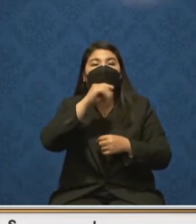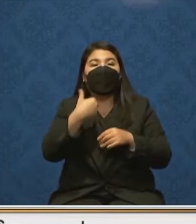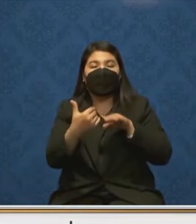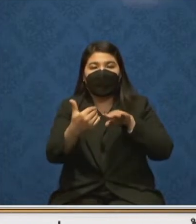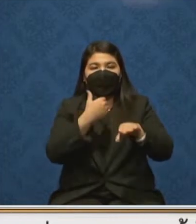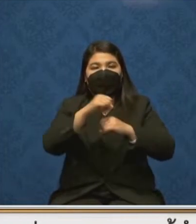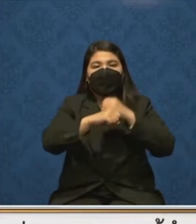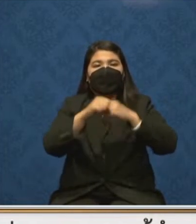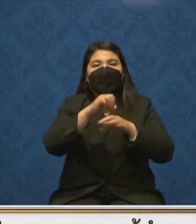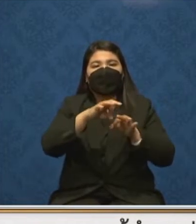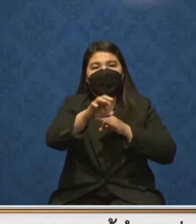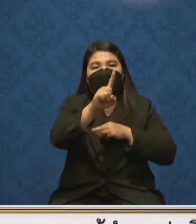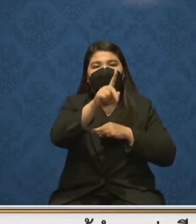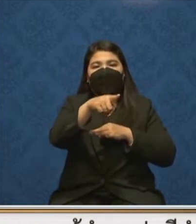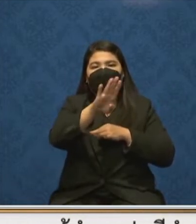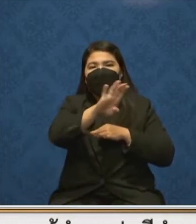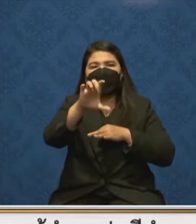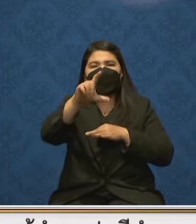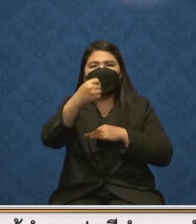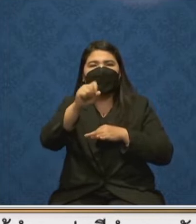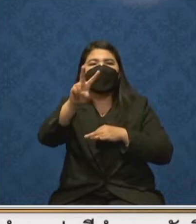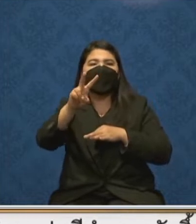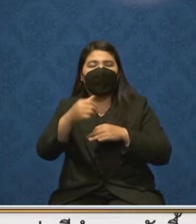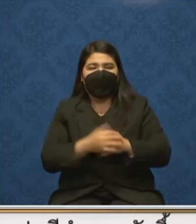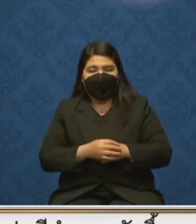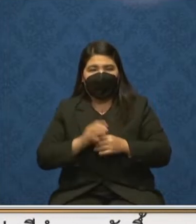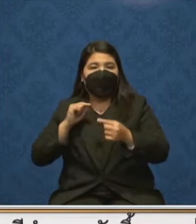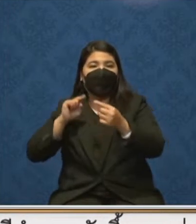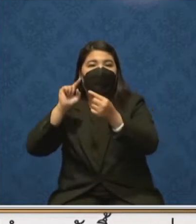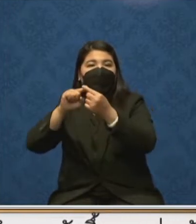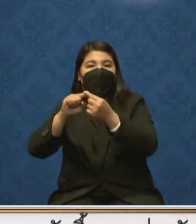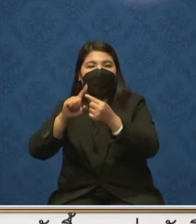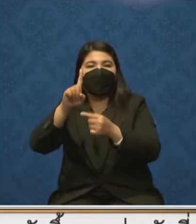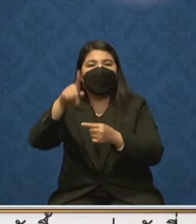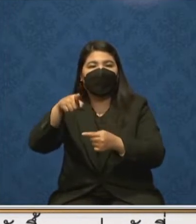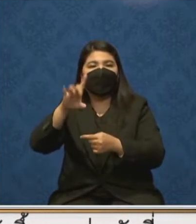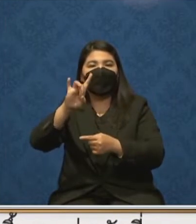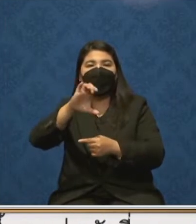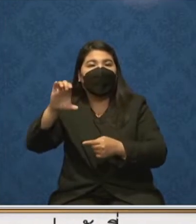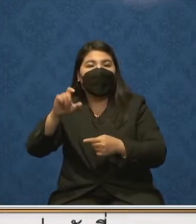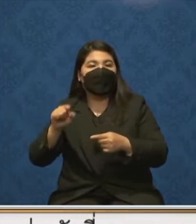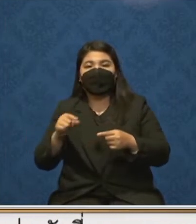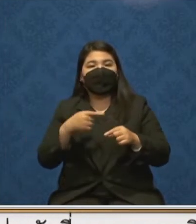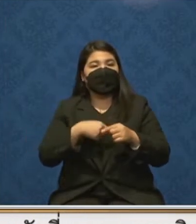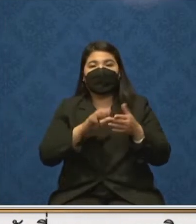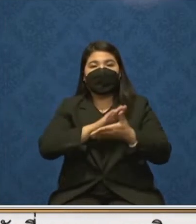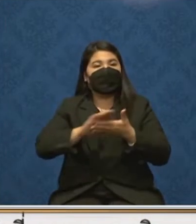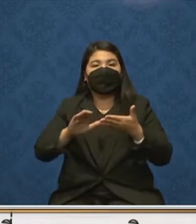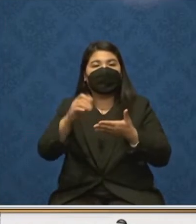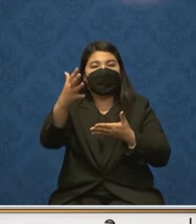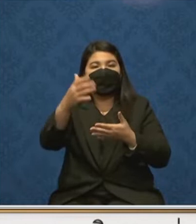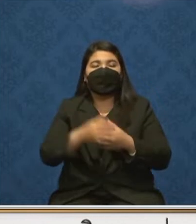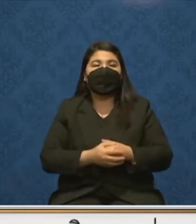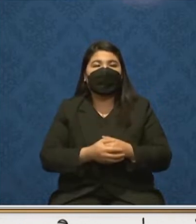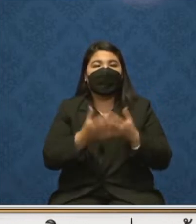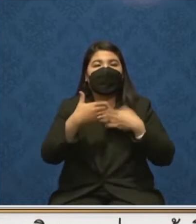1,412 กิโลเมตรแต่พอไปเช็คแล้วตั้งเบ้าไ้ 1,800 กิโเมตรก็คือก็ไม่สำเร็จสราง